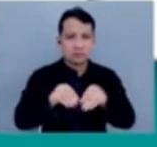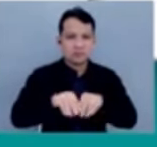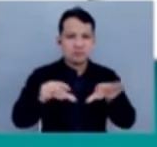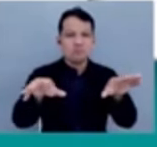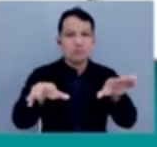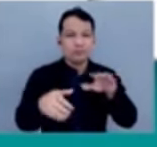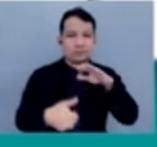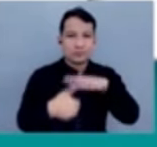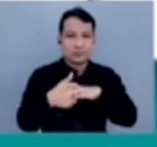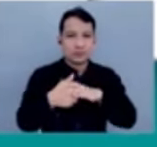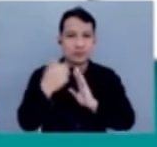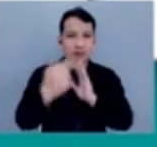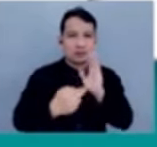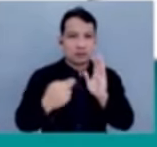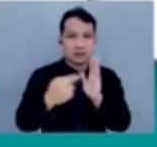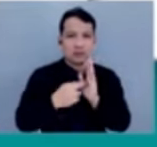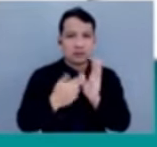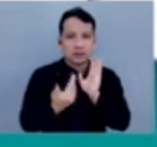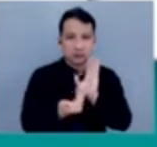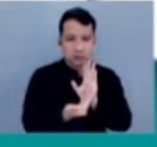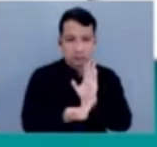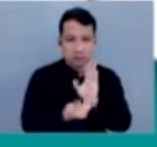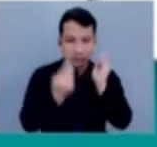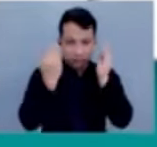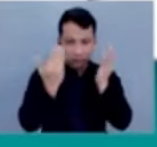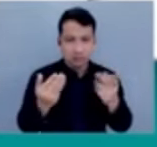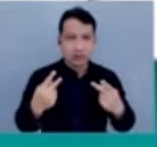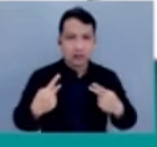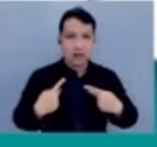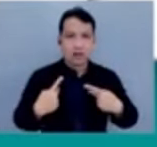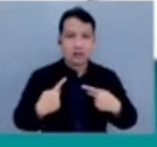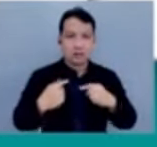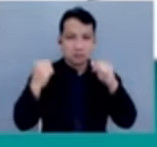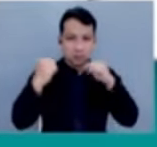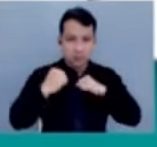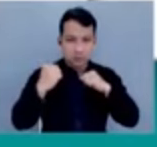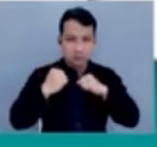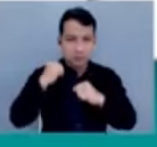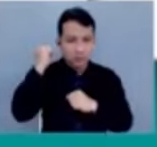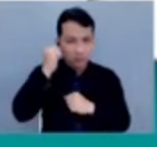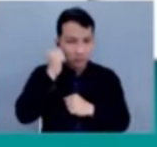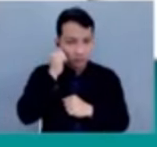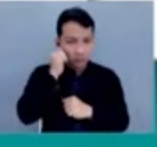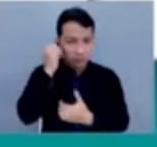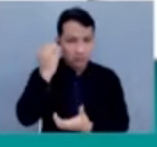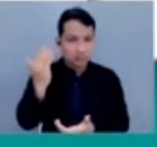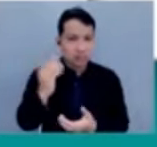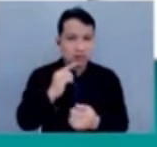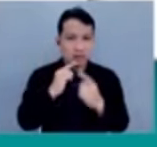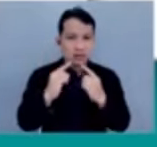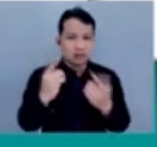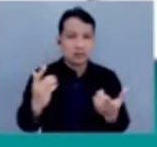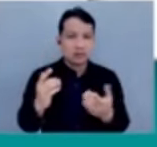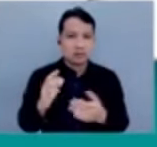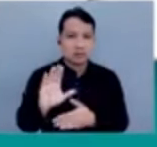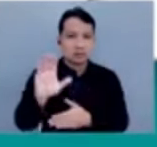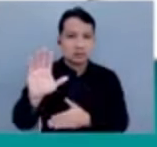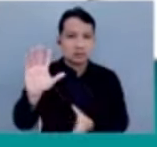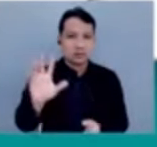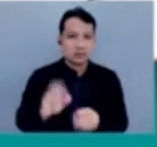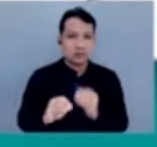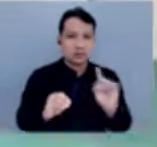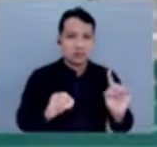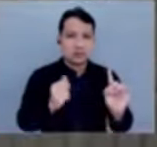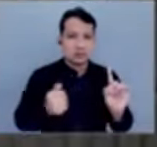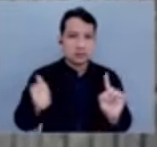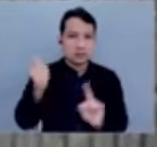ang hawak umano nilang ebidensya na meron talagang agreement. Audio recording daw yan habang kausap nila sa telepono ang isang opisyal ng